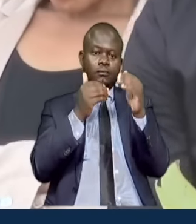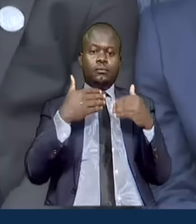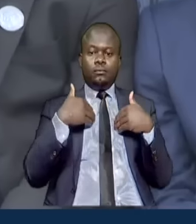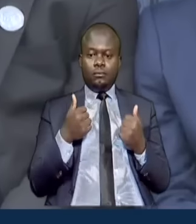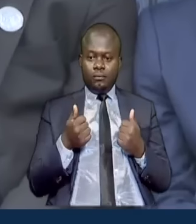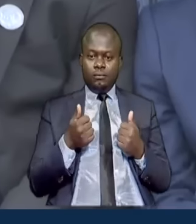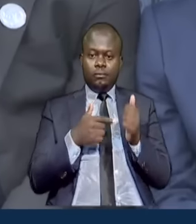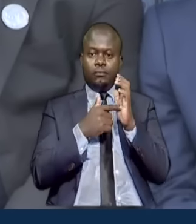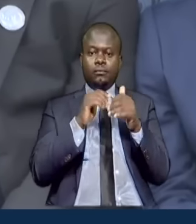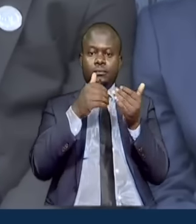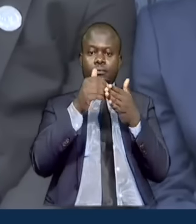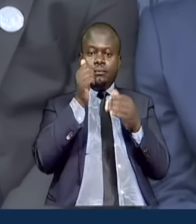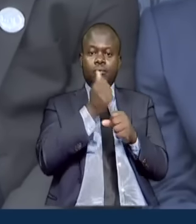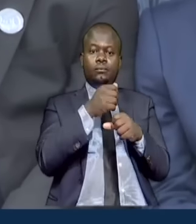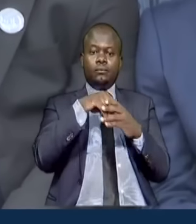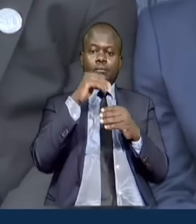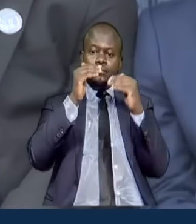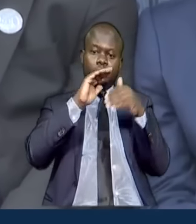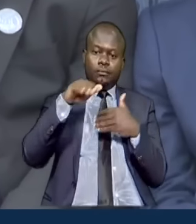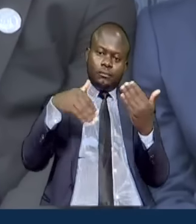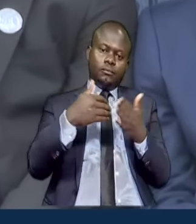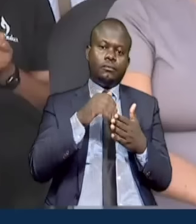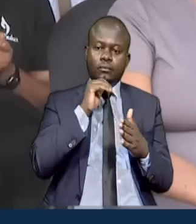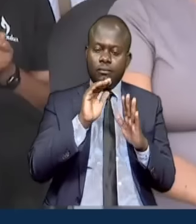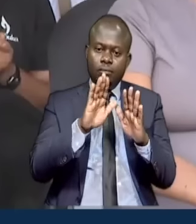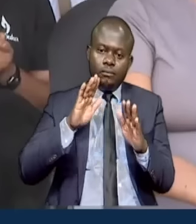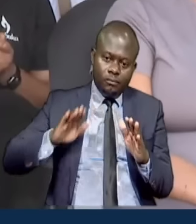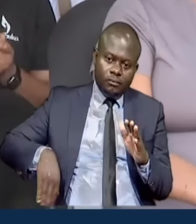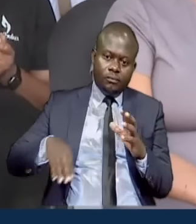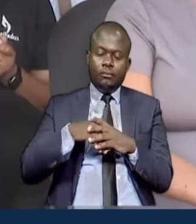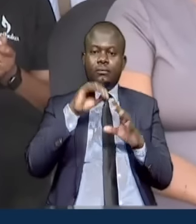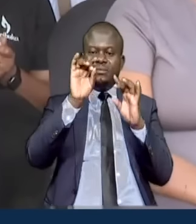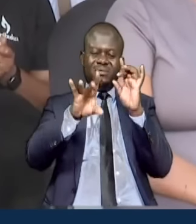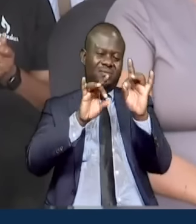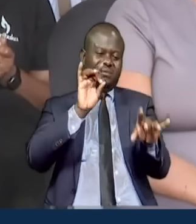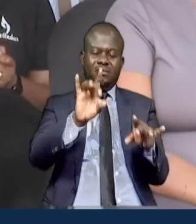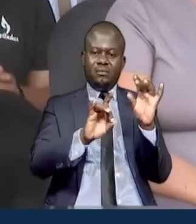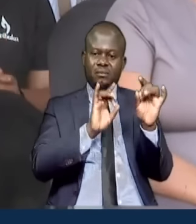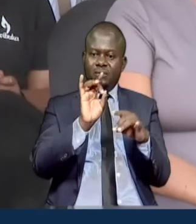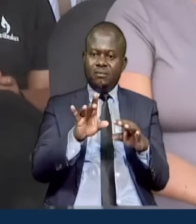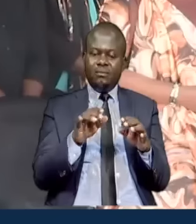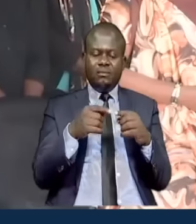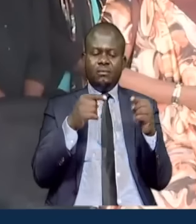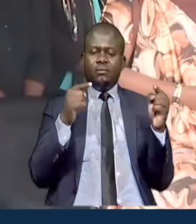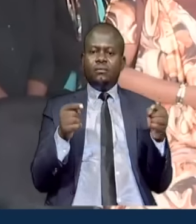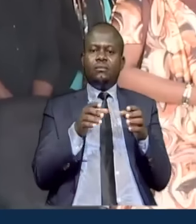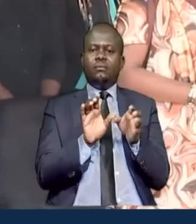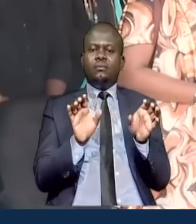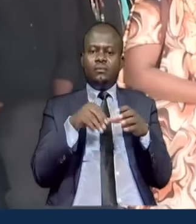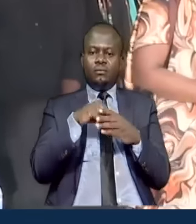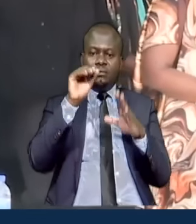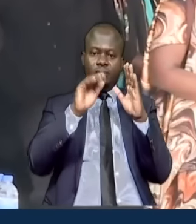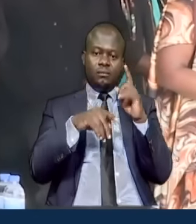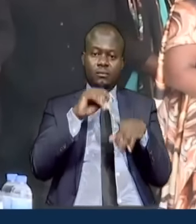rw'ubuzima, hagaragajwe ko abakoraga muri uru rwego nabo batasigaye inyuma mu kubiba urwango n'amacakubiri ndetse banagira uruhare rukomeye mu kwica